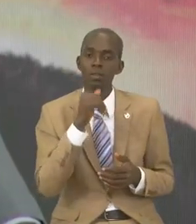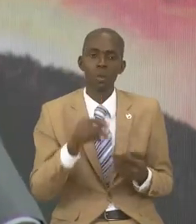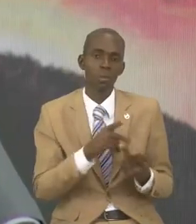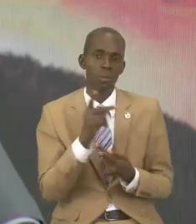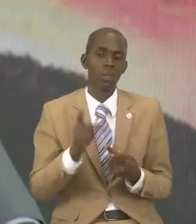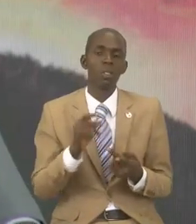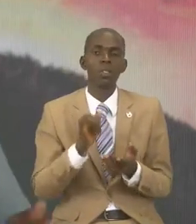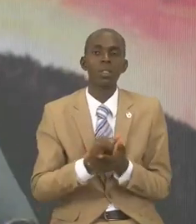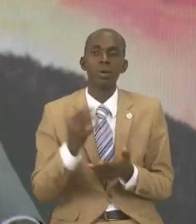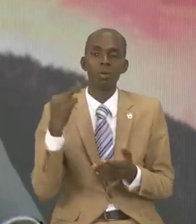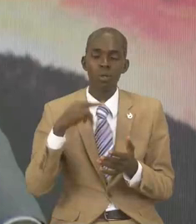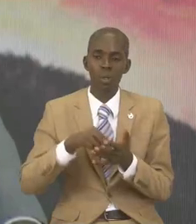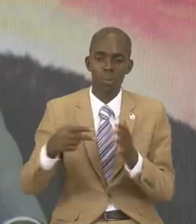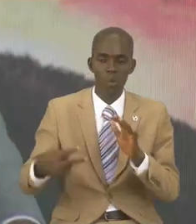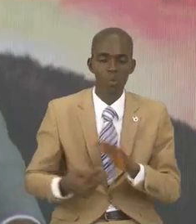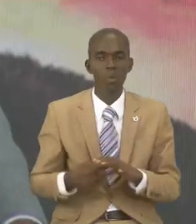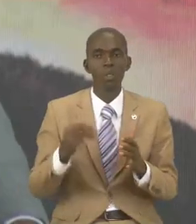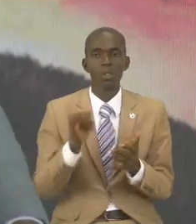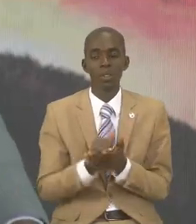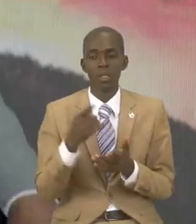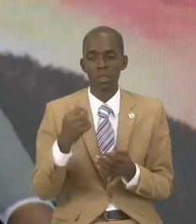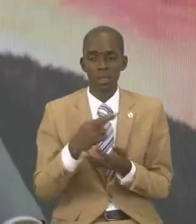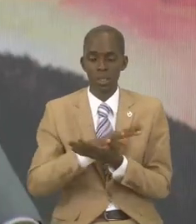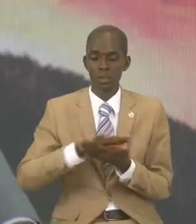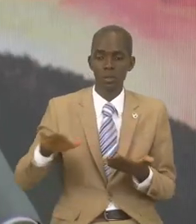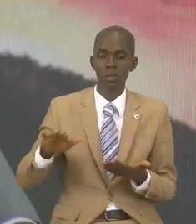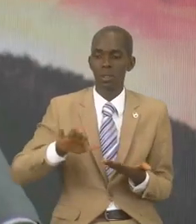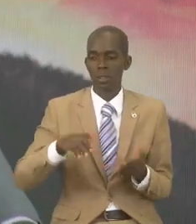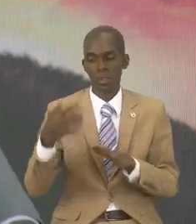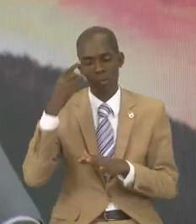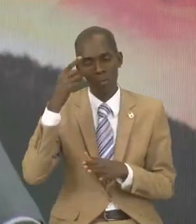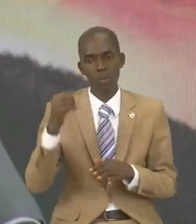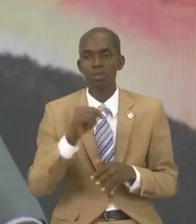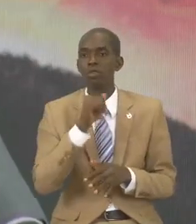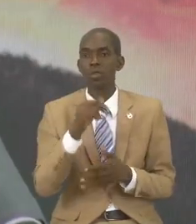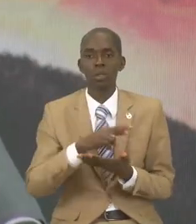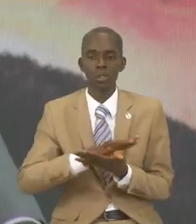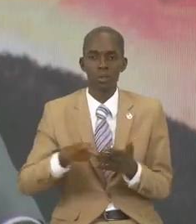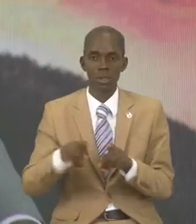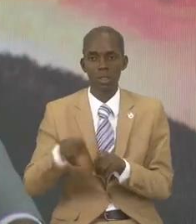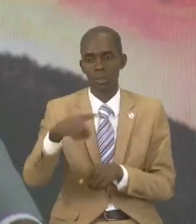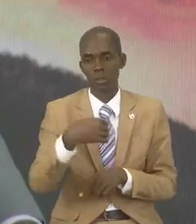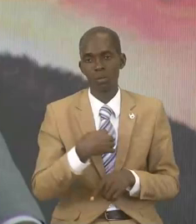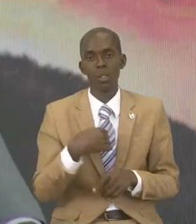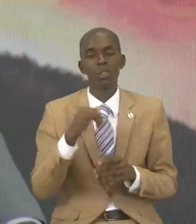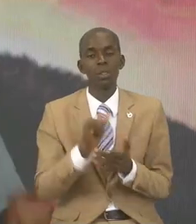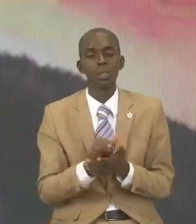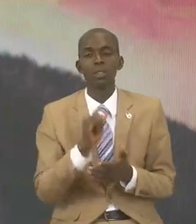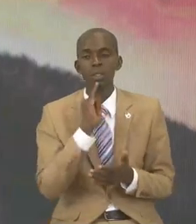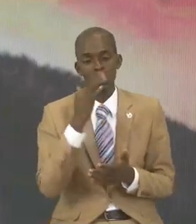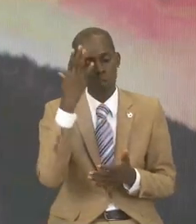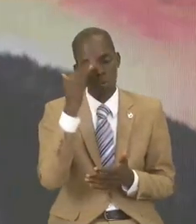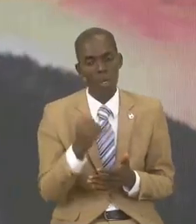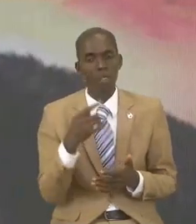crucifié pour les injustes. C'est l'objectif. L'homme bon a été crucifié pour